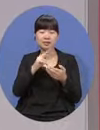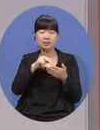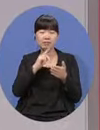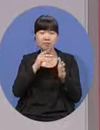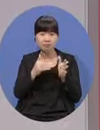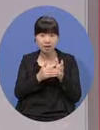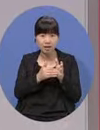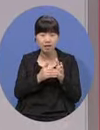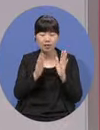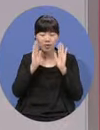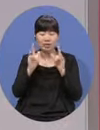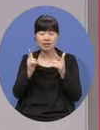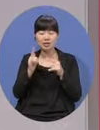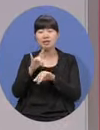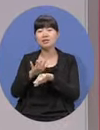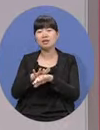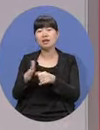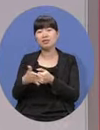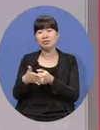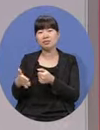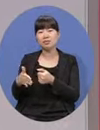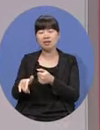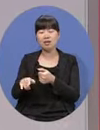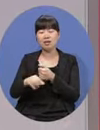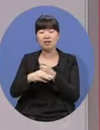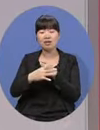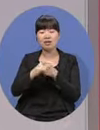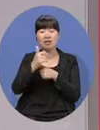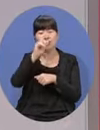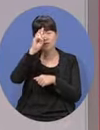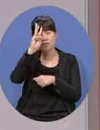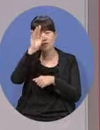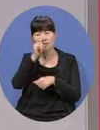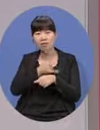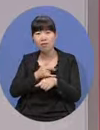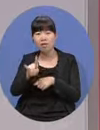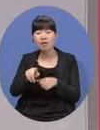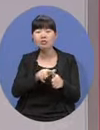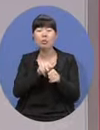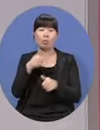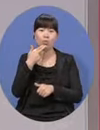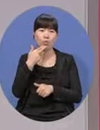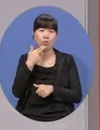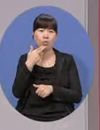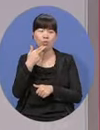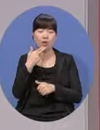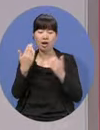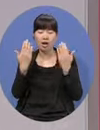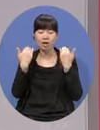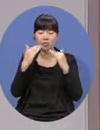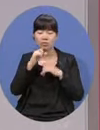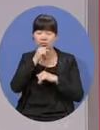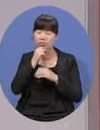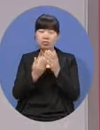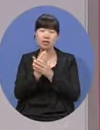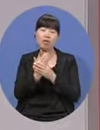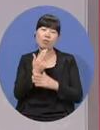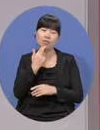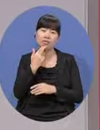읽고 이런 아이들이라 공부 안 하는게 습관이 돼 버렸는데 이제 고학년이 되고 중학생이 되니까 정보가 없으면 학업 성적도 나오지 않을